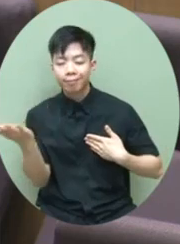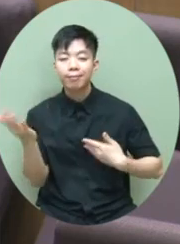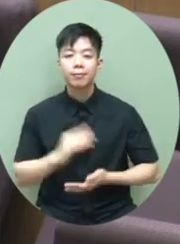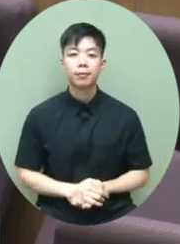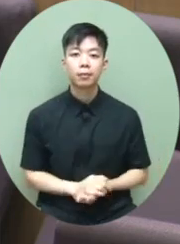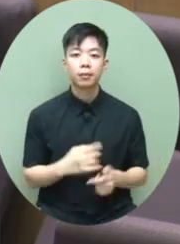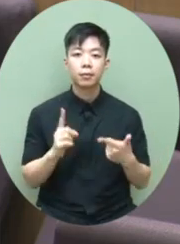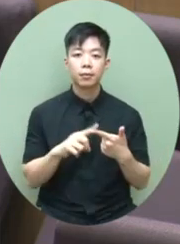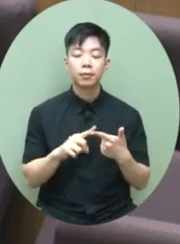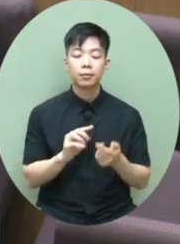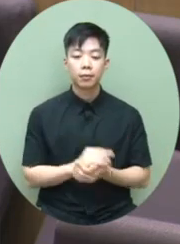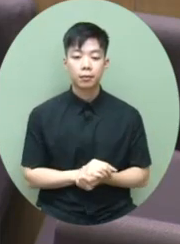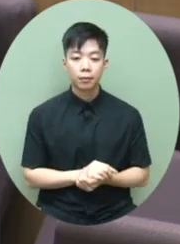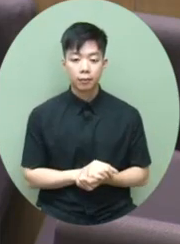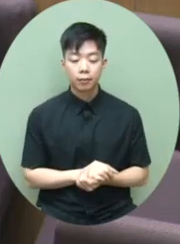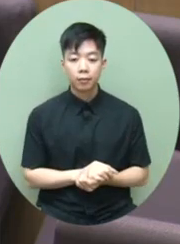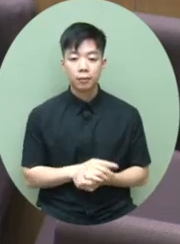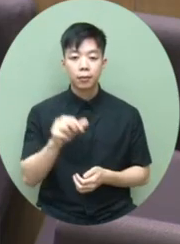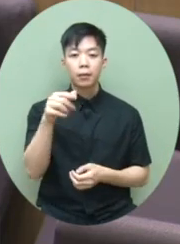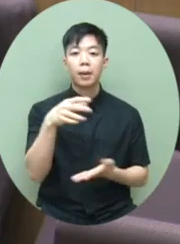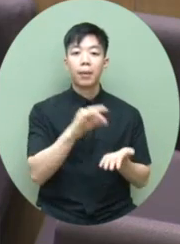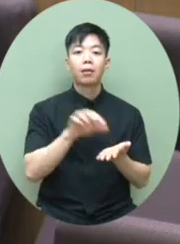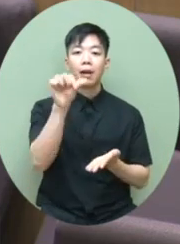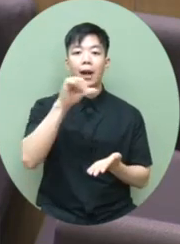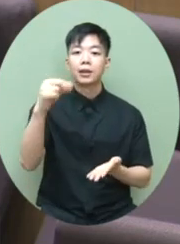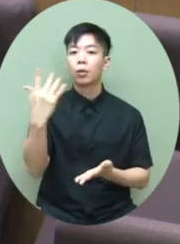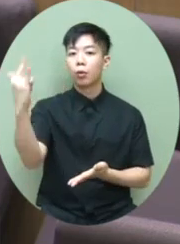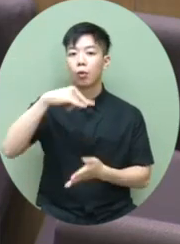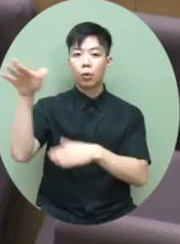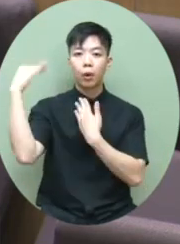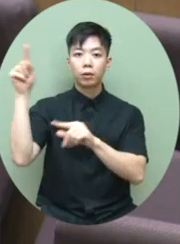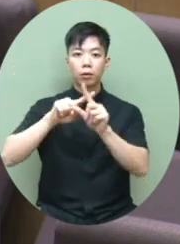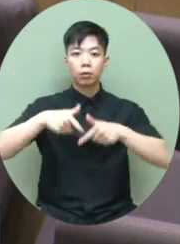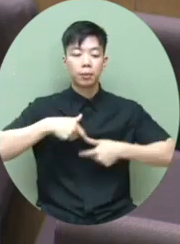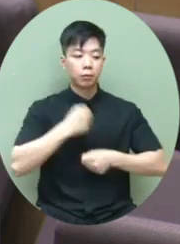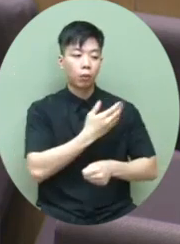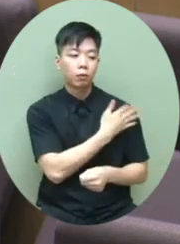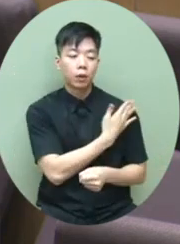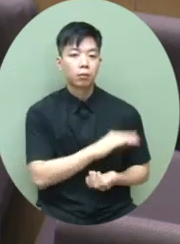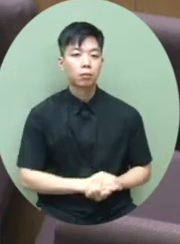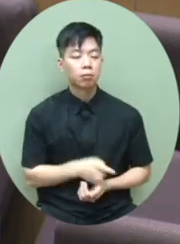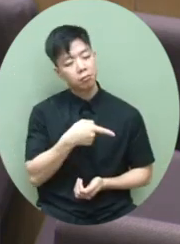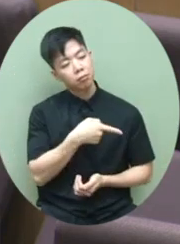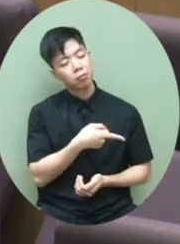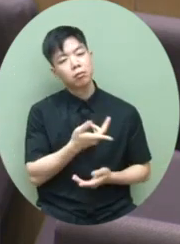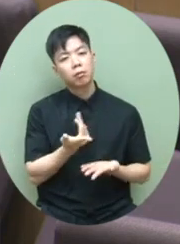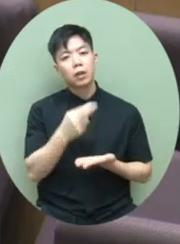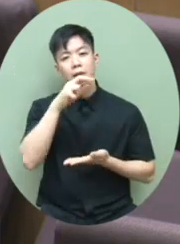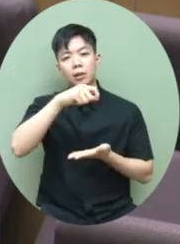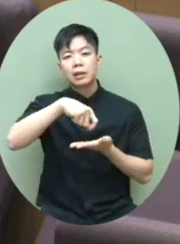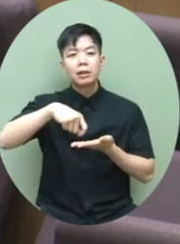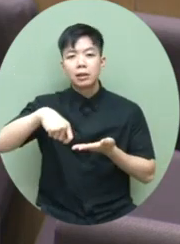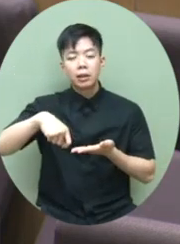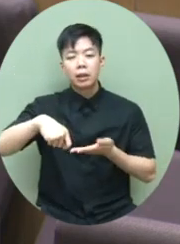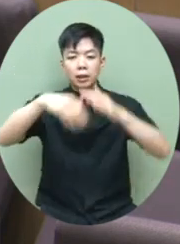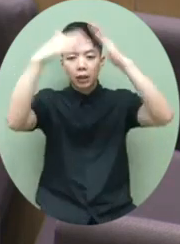二條問題係想問一問，即係亞洲空運中心嗰一位工作嘅職員啦，因為聽到都話其實都係喺 office 度工作多，同埋可能都係